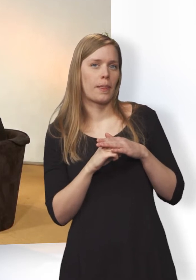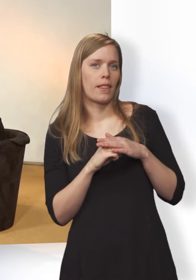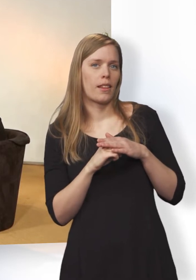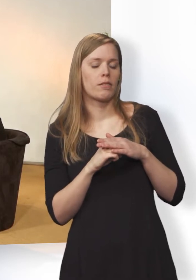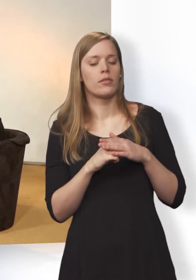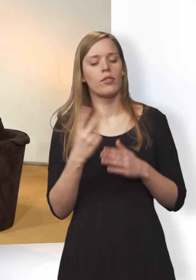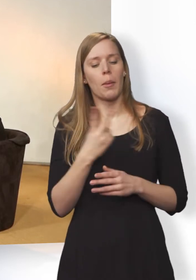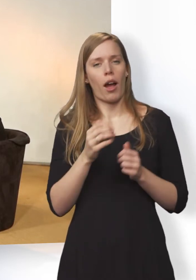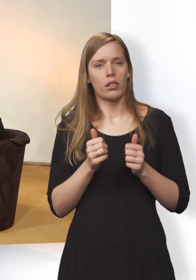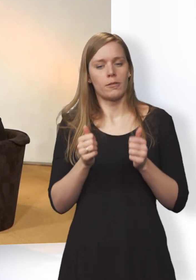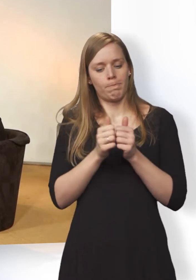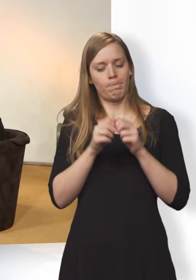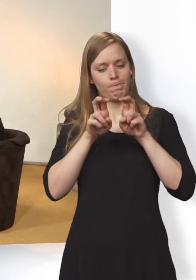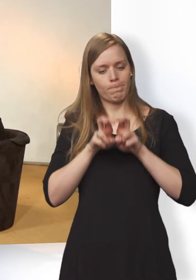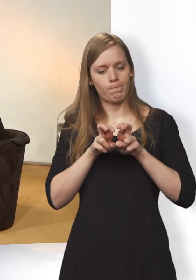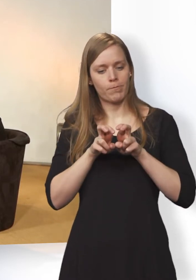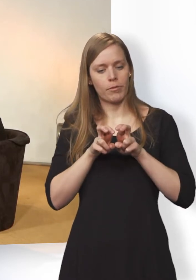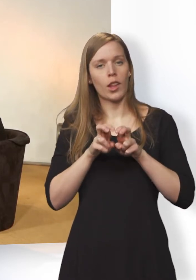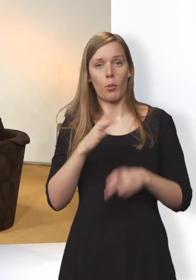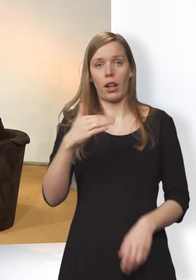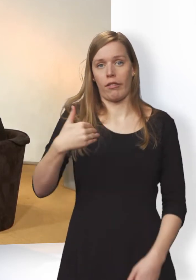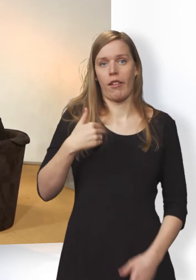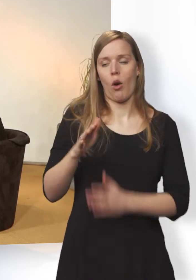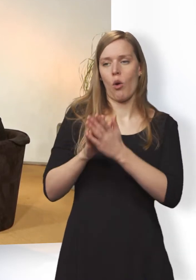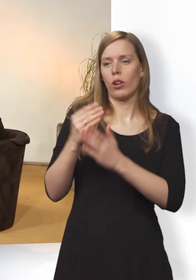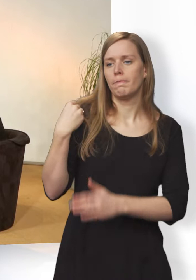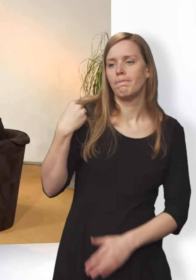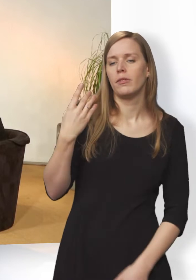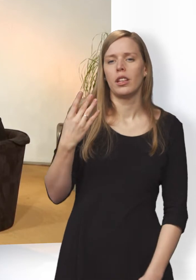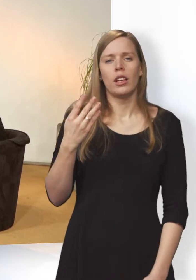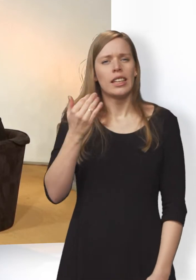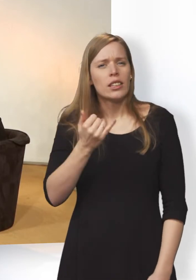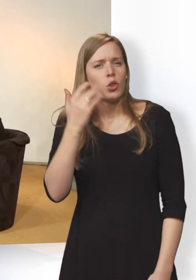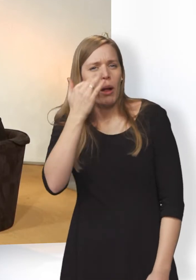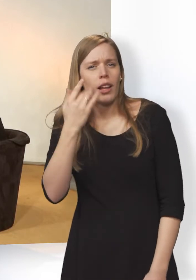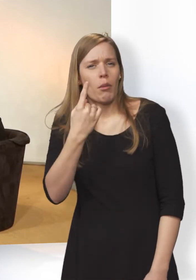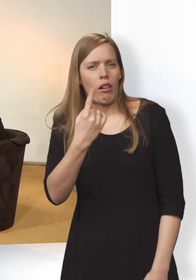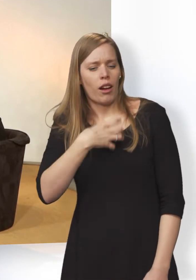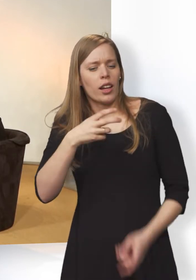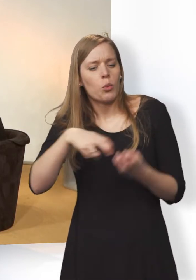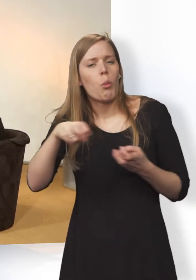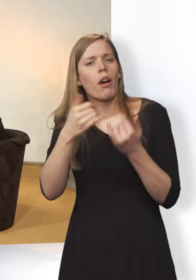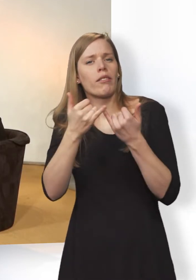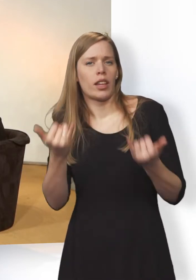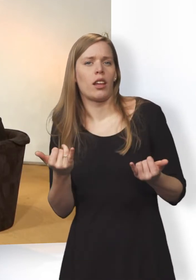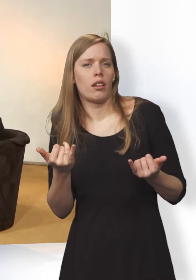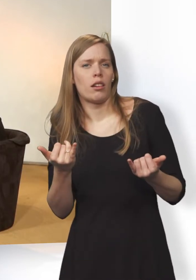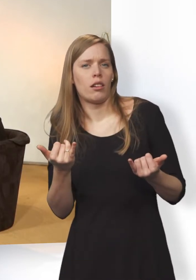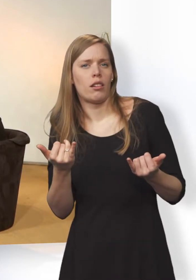und sie sagte dann zu mir durch jetzt überleg dir wie du mit dieser krankheit um gehst